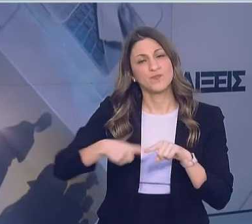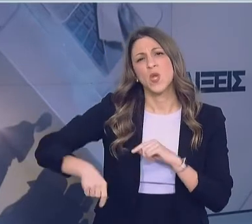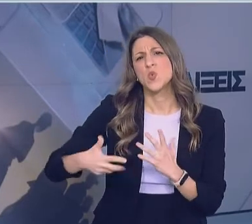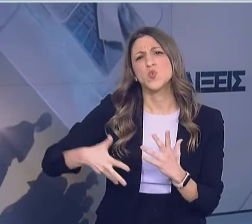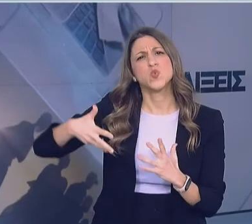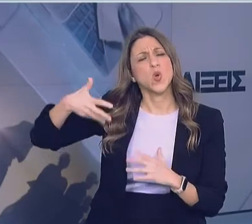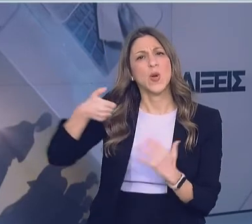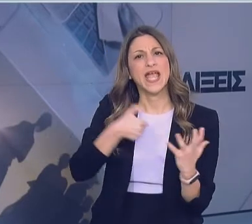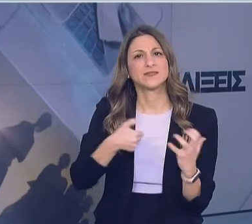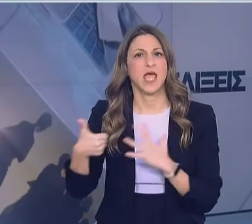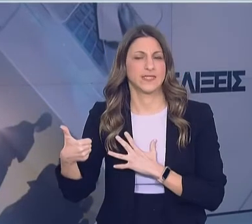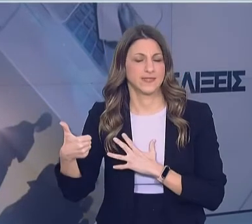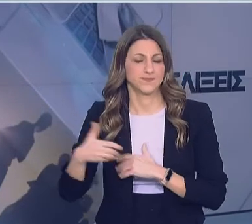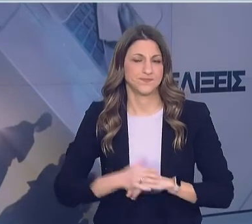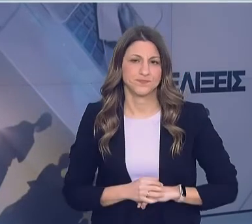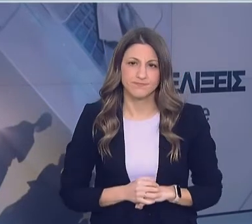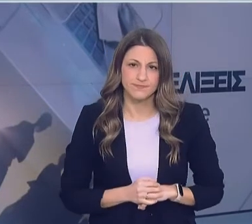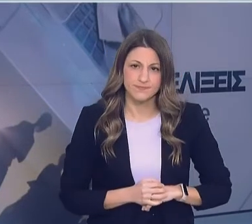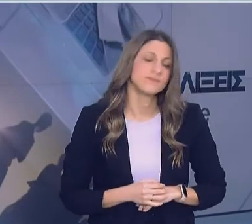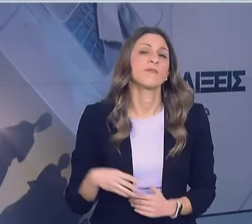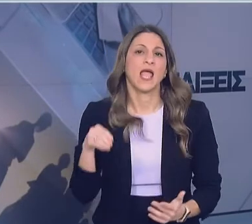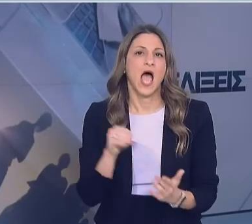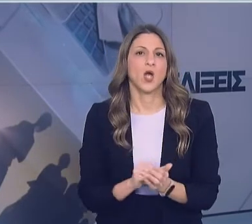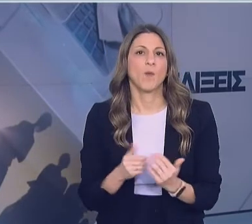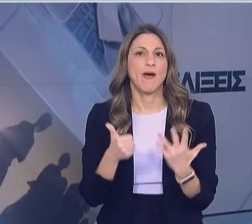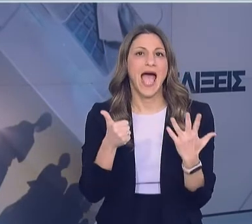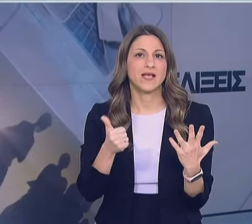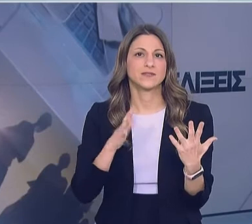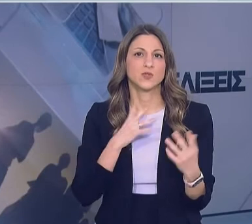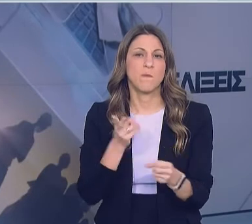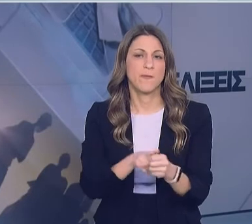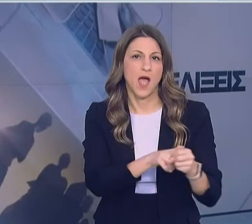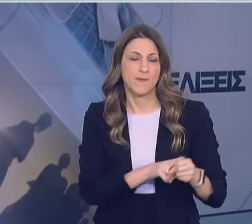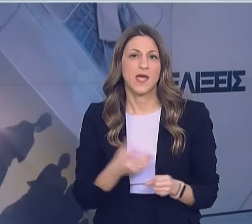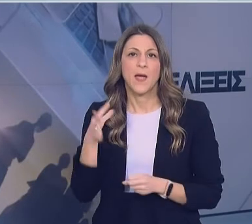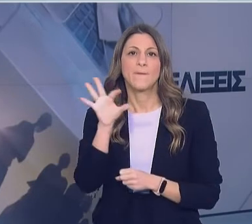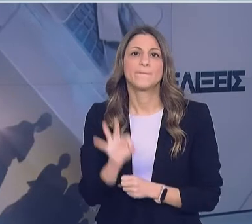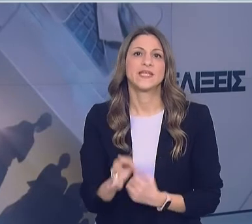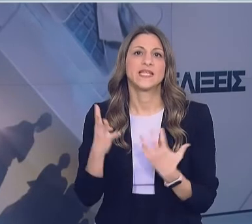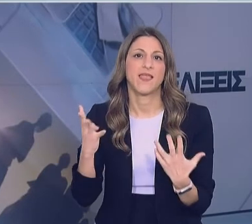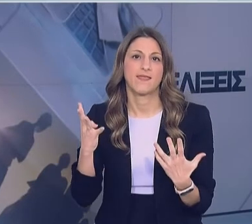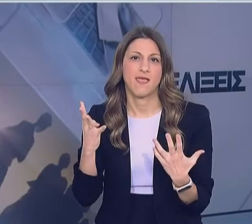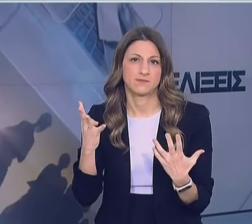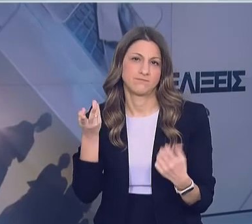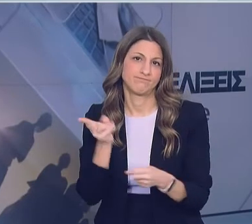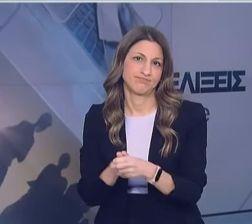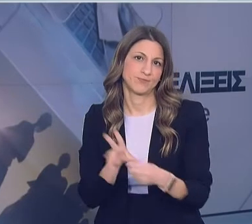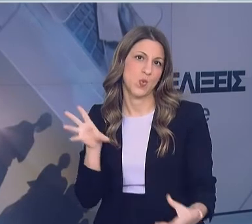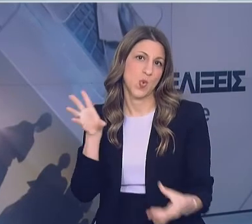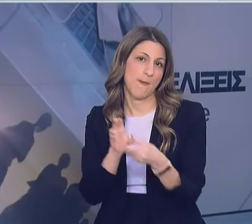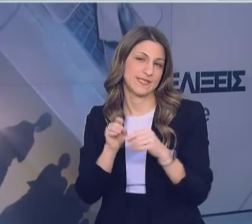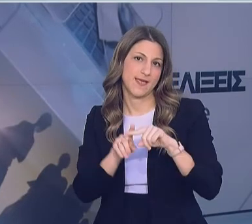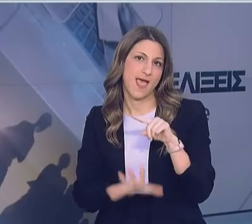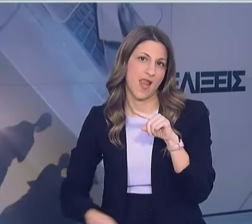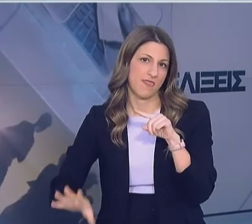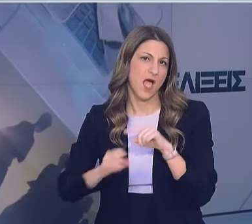ετών. Τέλος, έχουμε 6 καταγεγραμμένους θανάτους και 59 θανάτους συνολικά στη χώρα. Η μέση ηλικία των